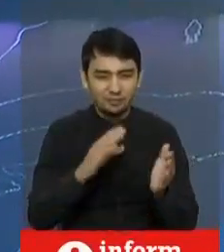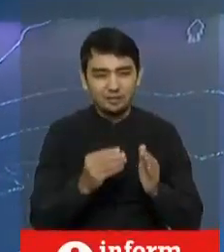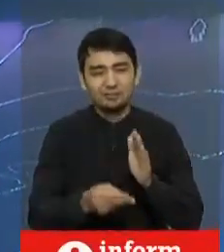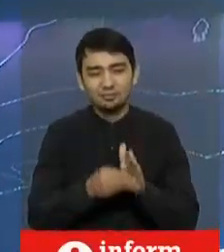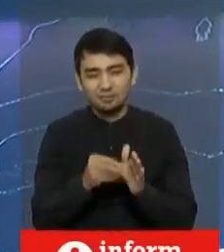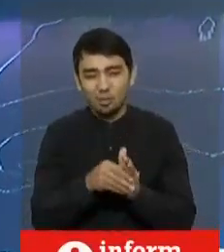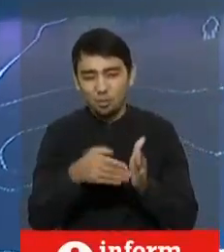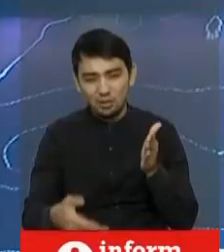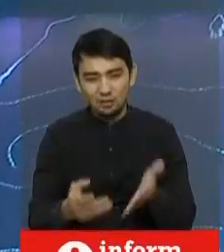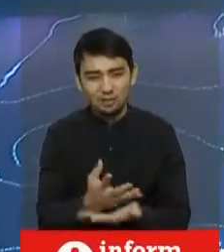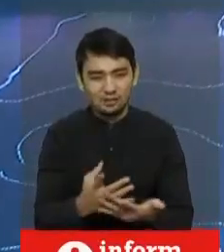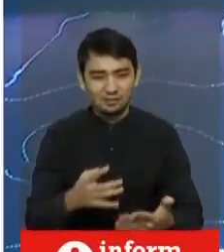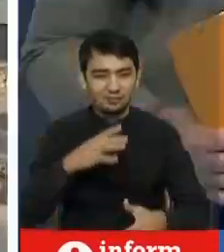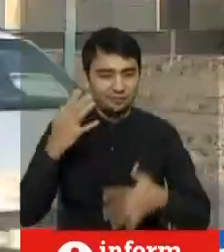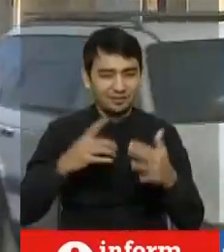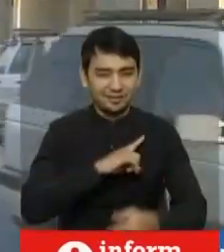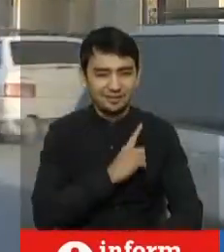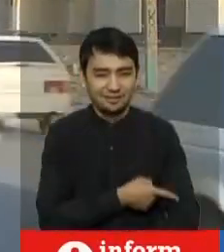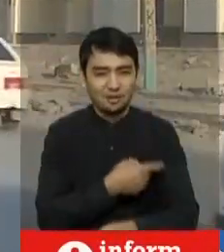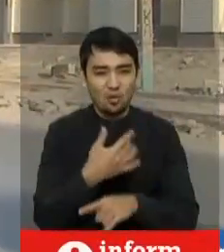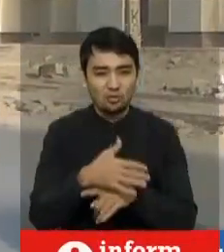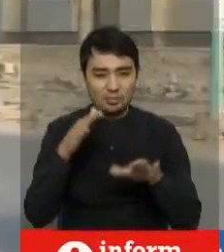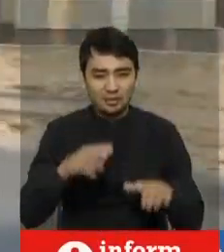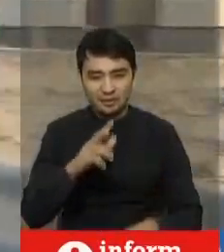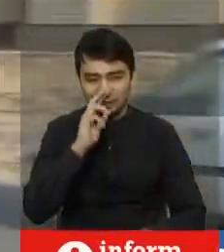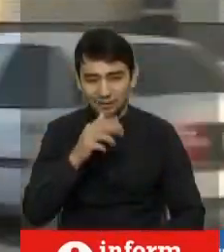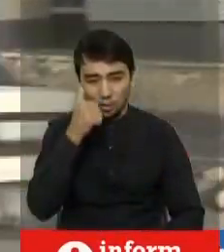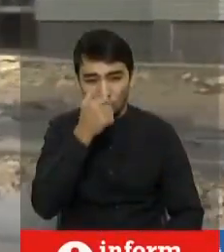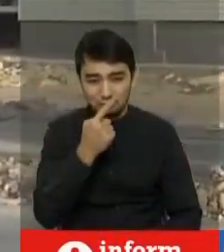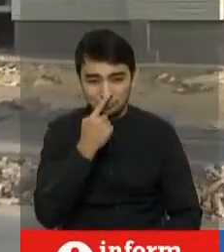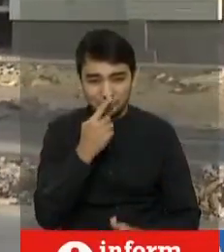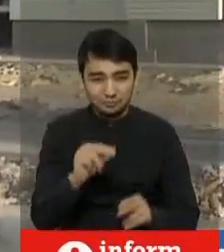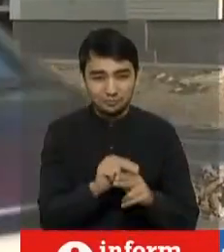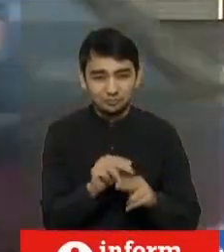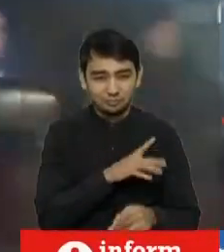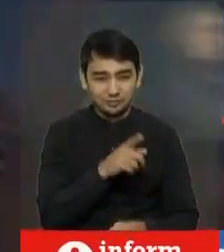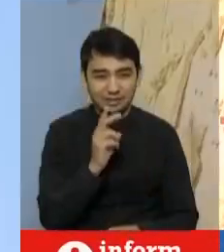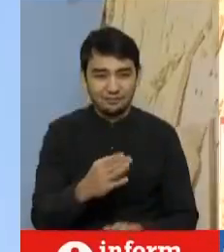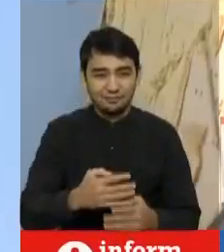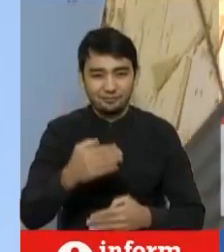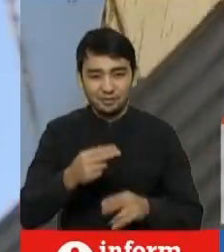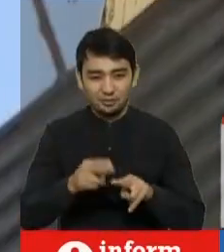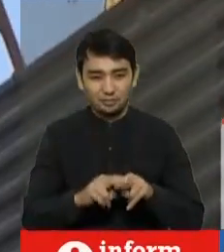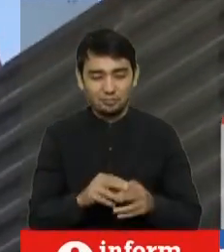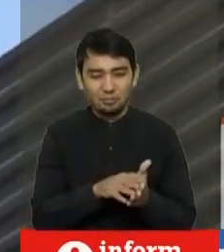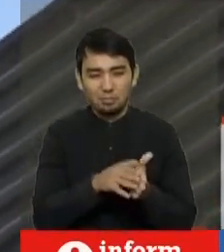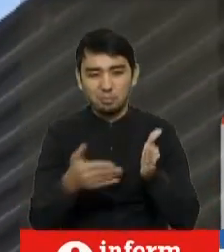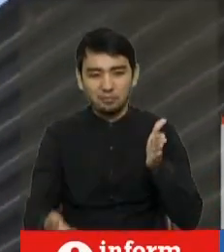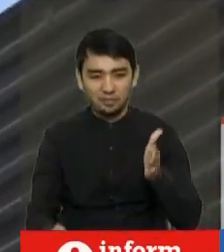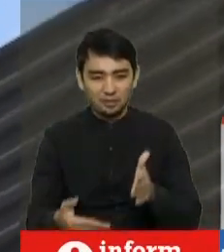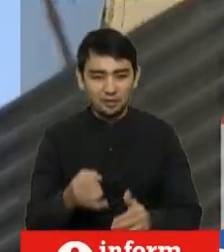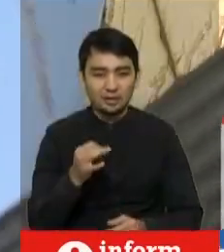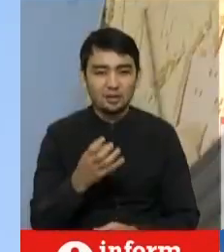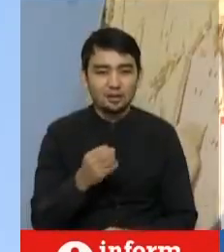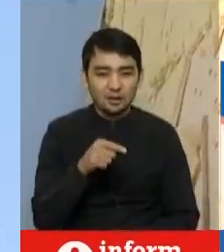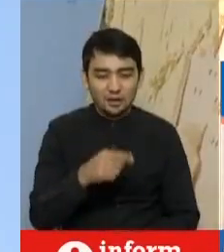ұшып кеткен. Қатты дауыл кезінде далада 3 жыл бұрын ғана күрделі жөндеуден өткен мына көп қабатты үйлердің сырты бүлінген. Сондай-ақ